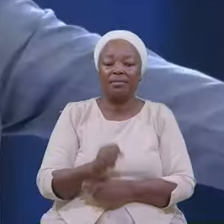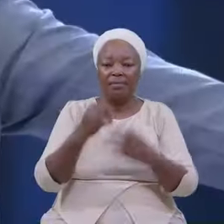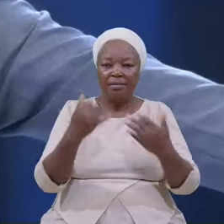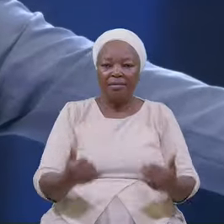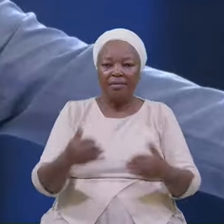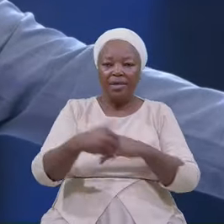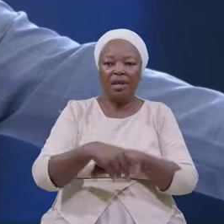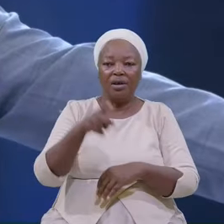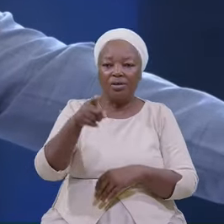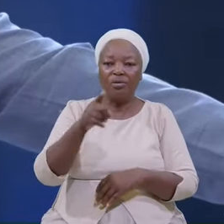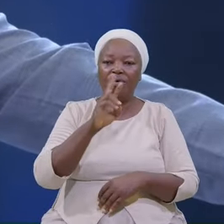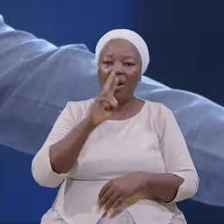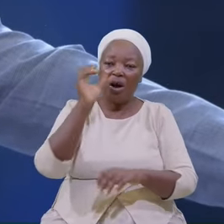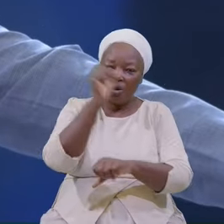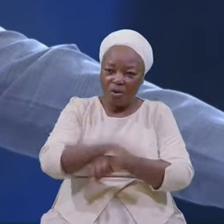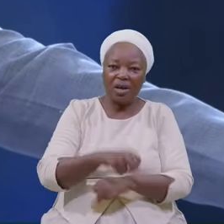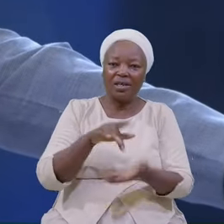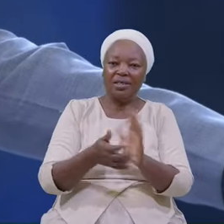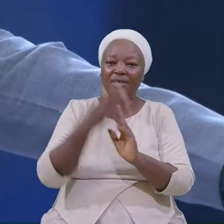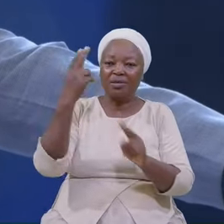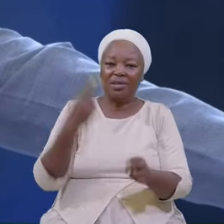Ce soir, vous êtes vainqueur.